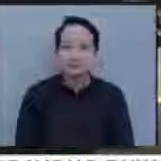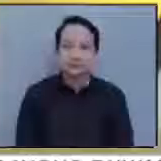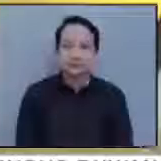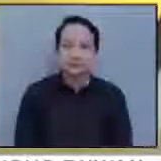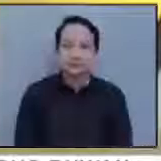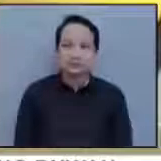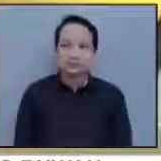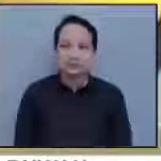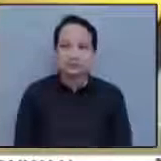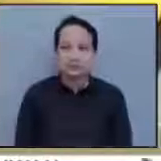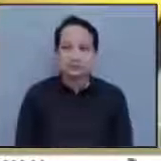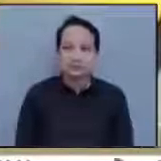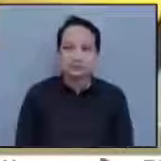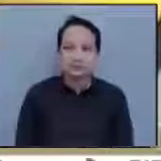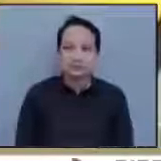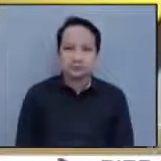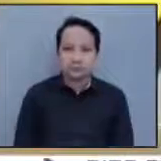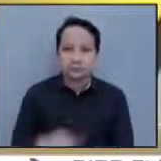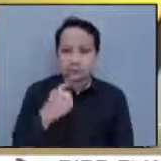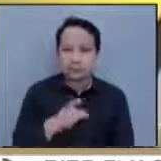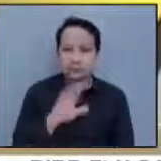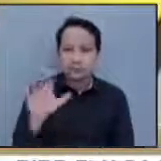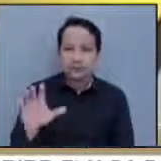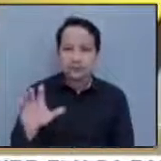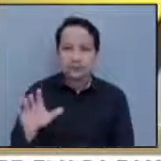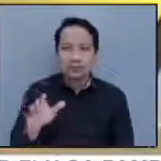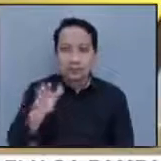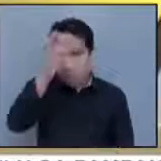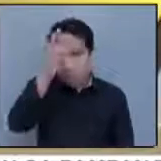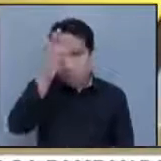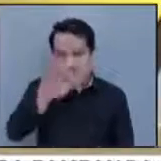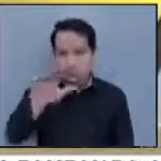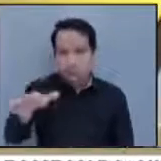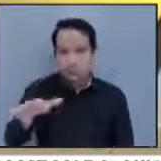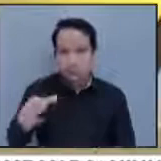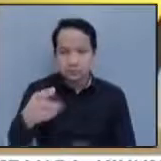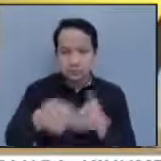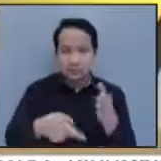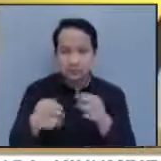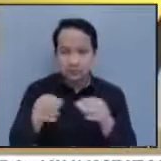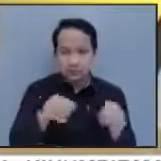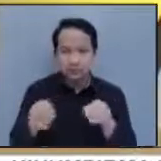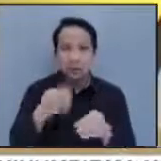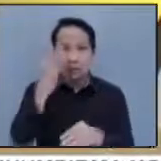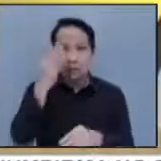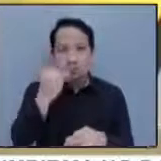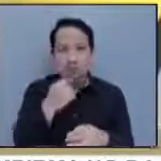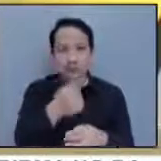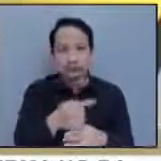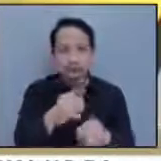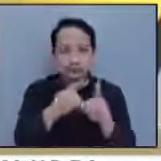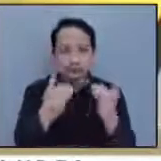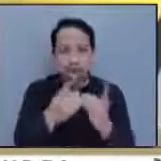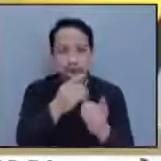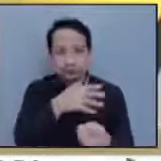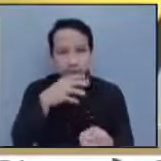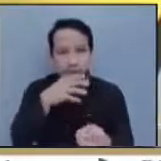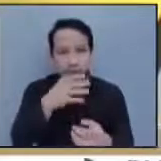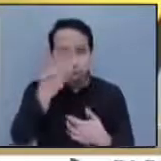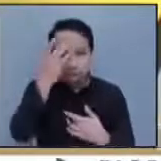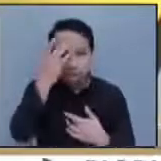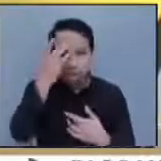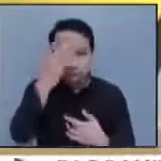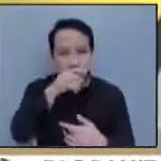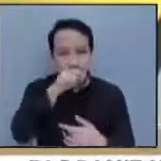alamin po natin kung may paggalaw ba sa presyo ng manok sa mga palengke dahil nga po sa napaulat ng Department of Agriculture na may bird flu sa Santo